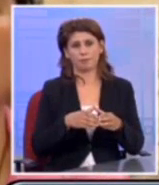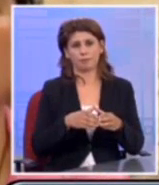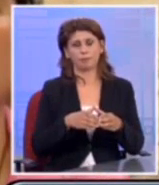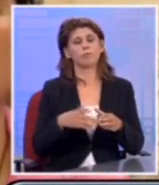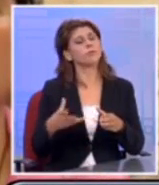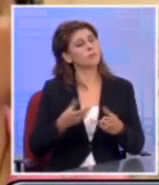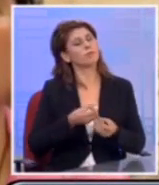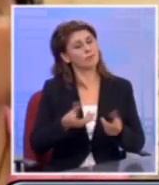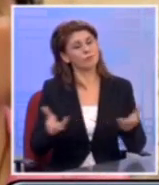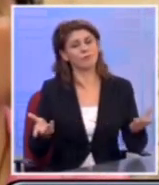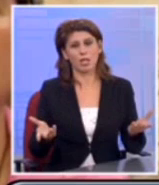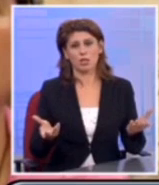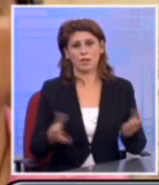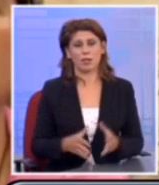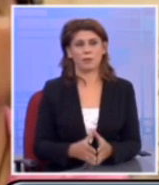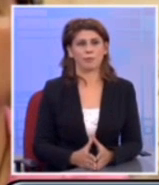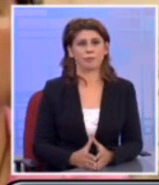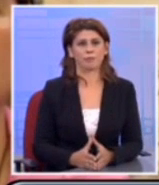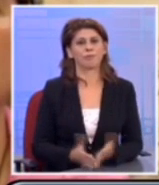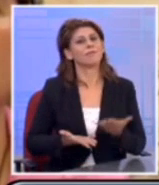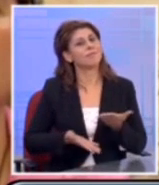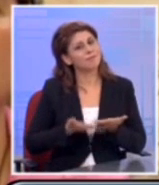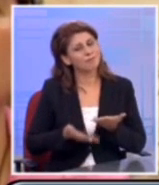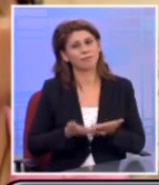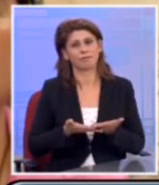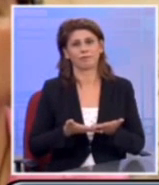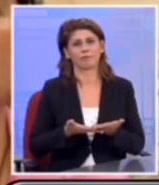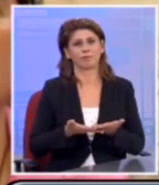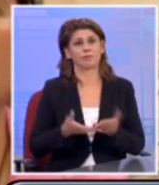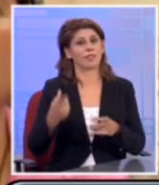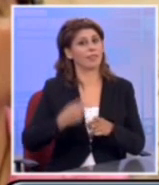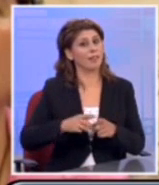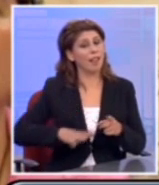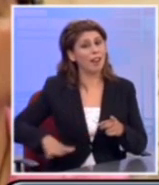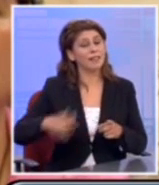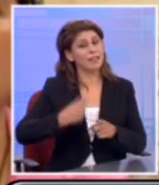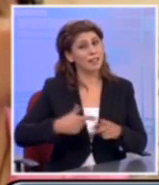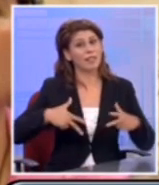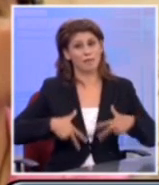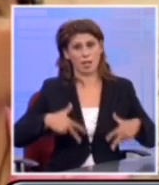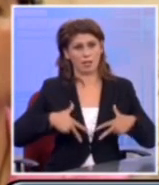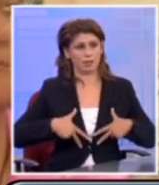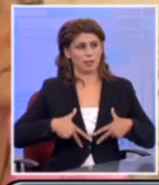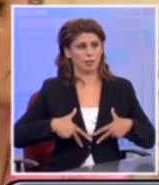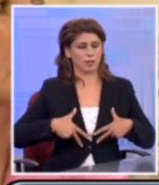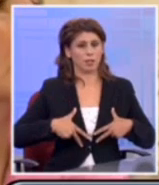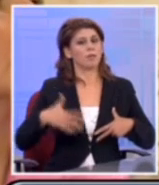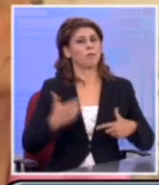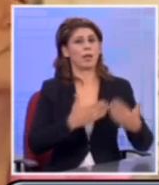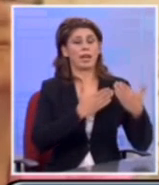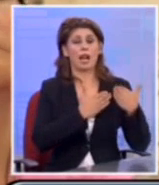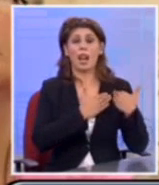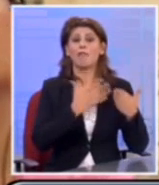που προσφέρουμε για να εξυπηρετήσουμε την Ελλάδα, την ελληνική κυβέρνηση που έχει αναλάβει